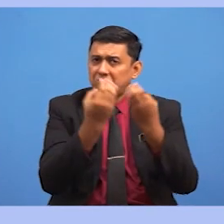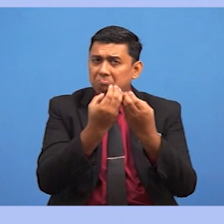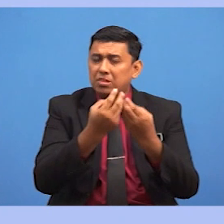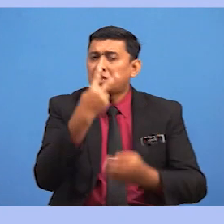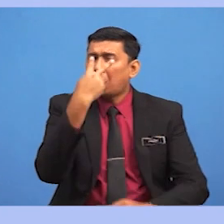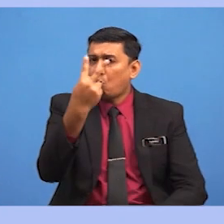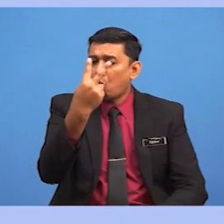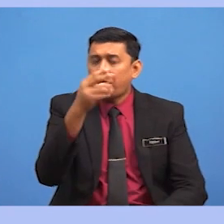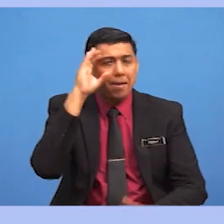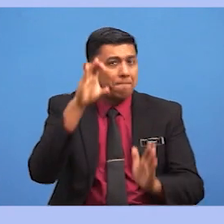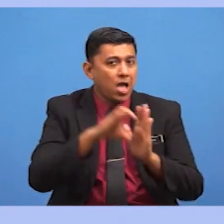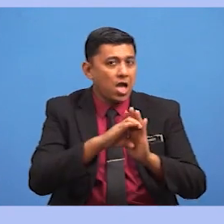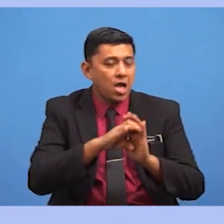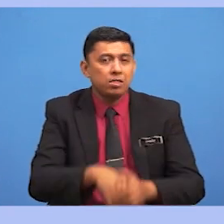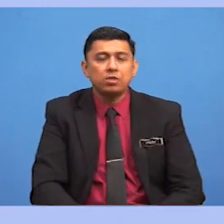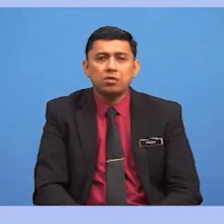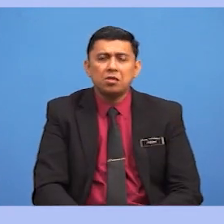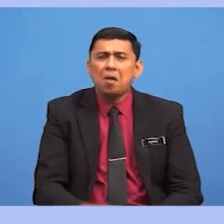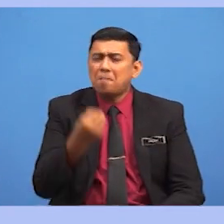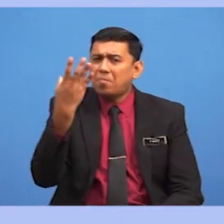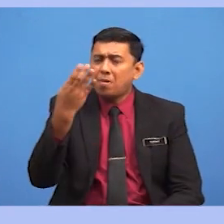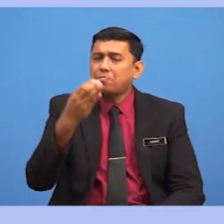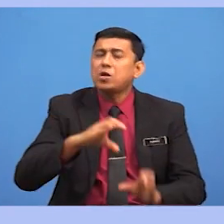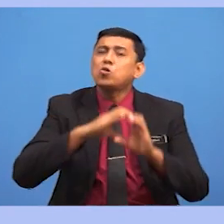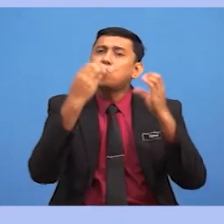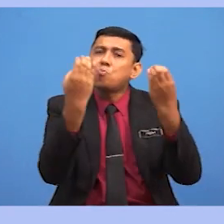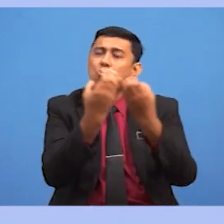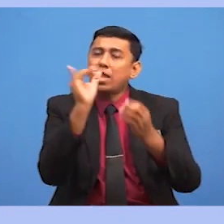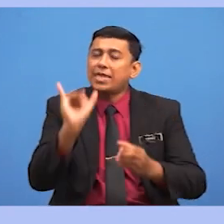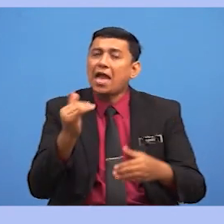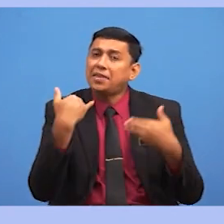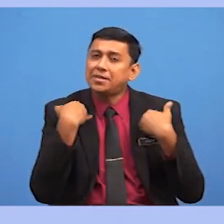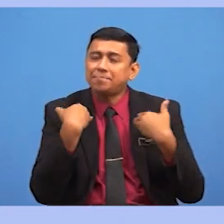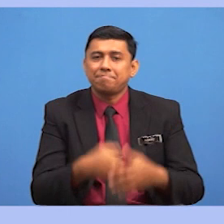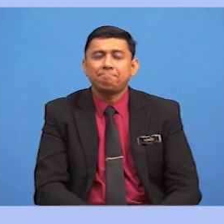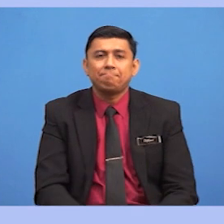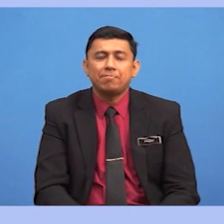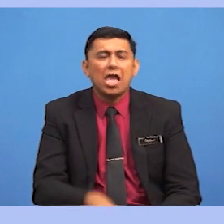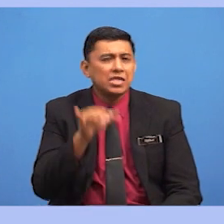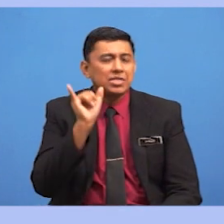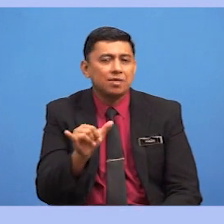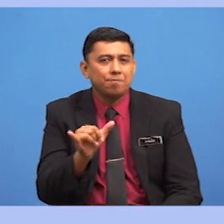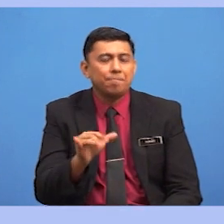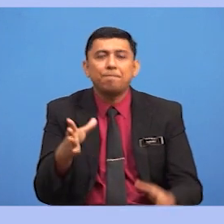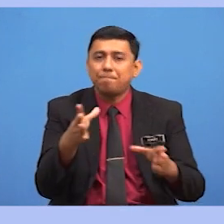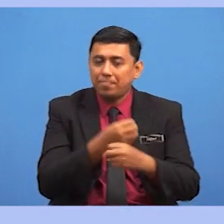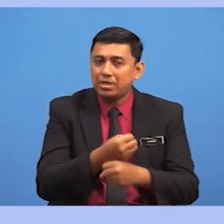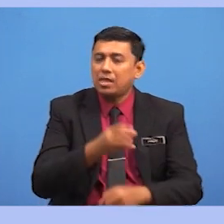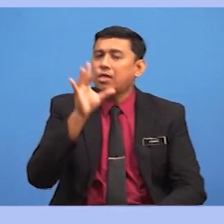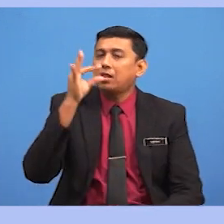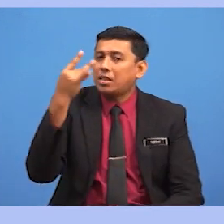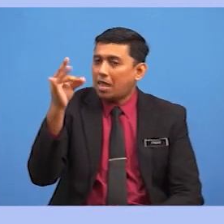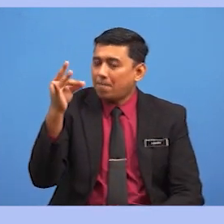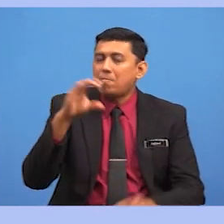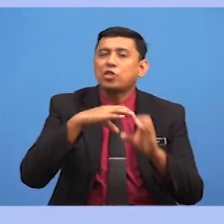murid-murid lihat, berapakah kumpulan yang ada dalam jadual berkala ini? Ya, terdapat